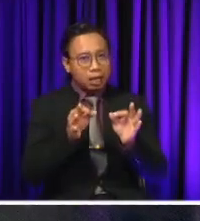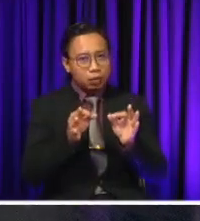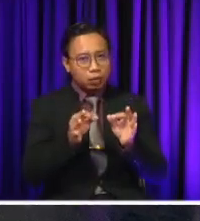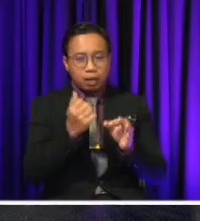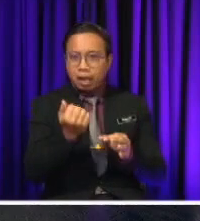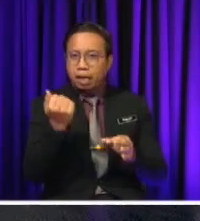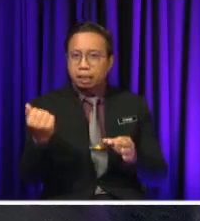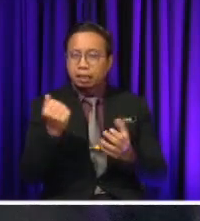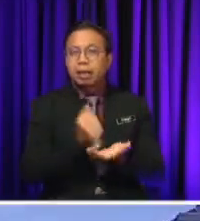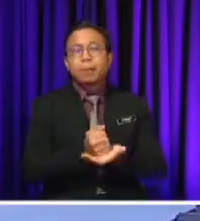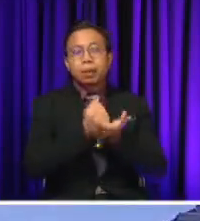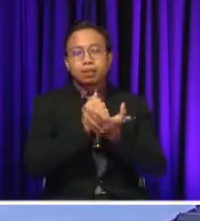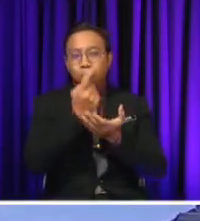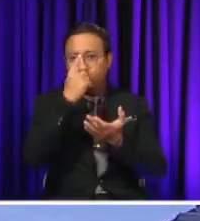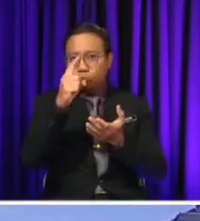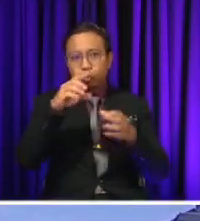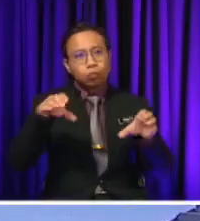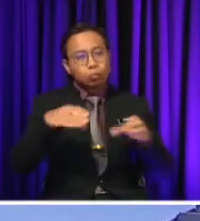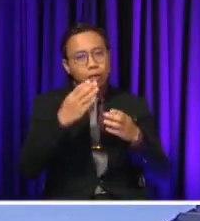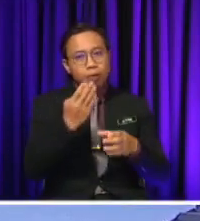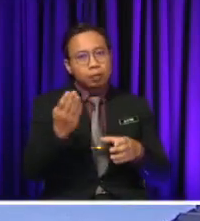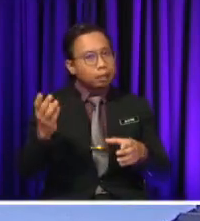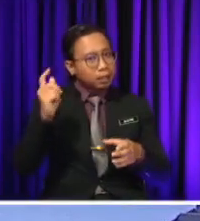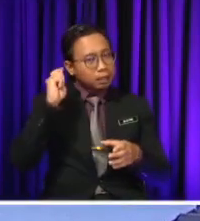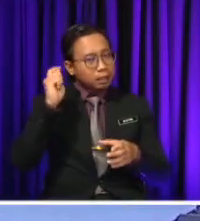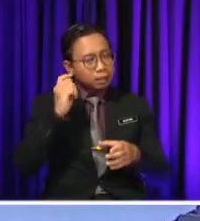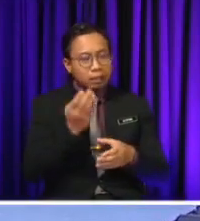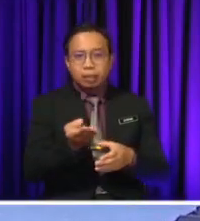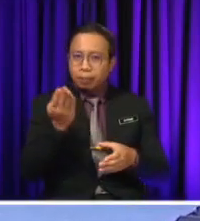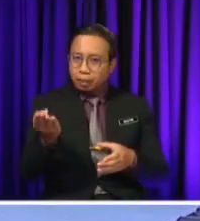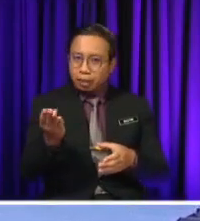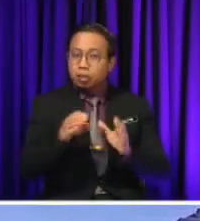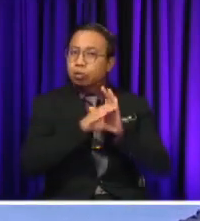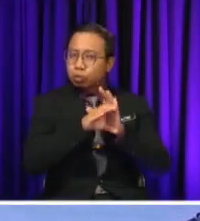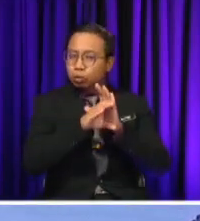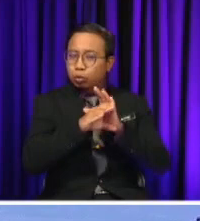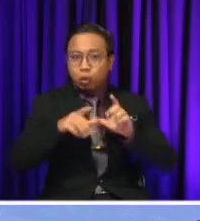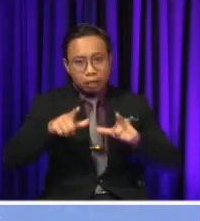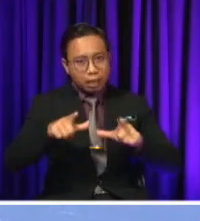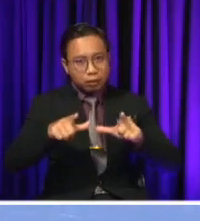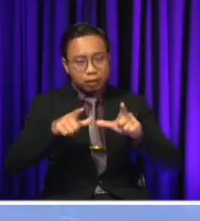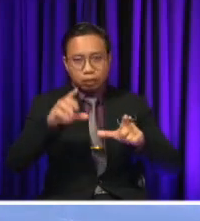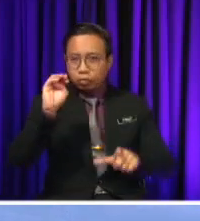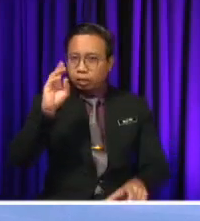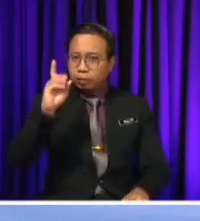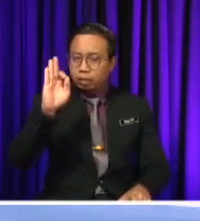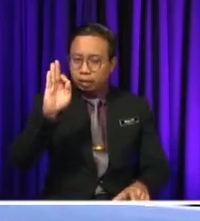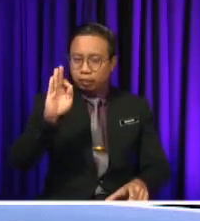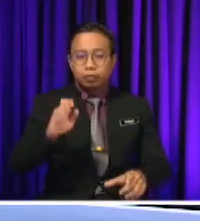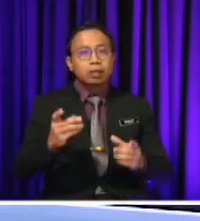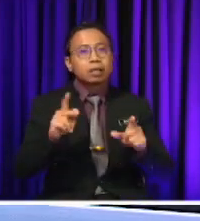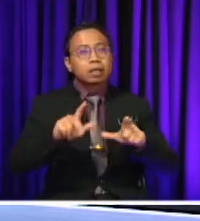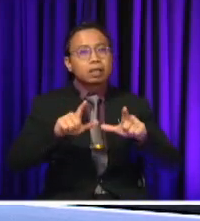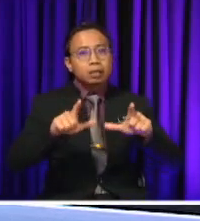untuk mengerjakan bahan-bahan tadi dan bahan itu merupakan contohnya kayu-kayu mdf dan sebagainya